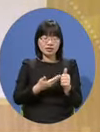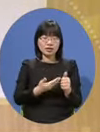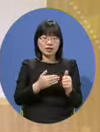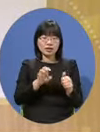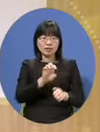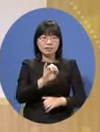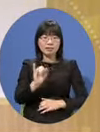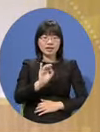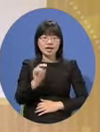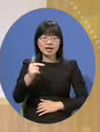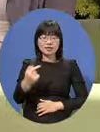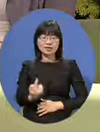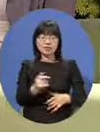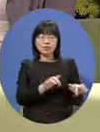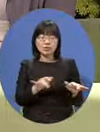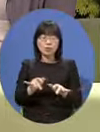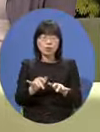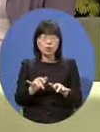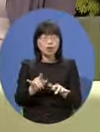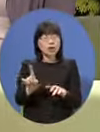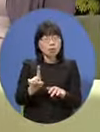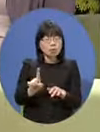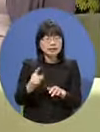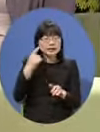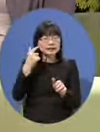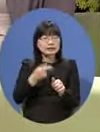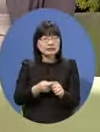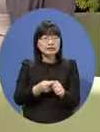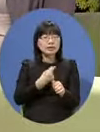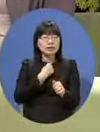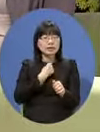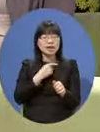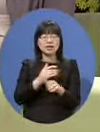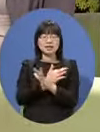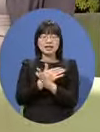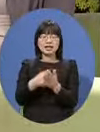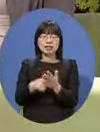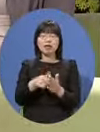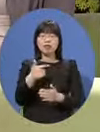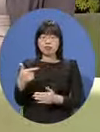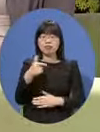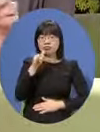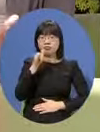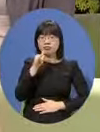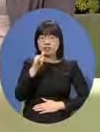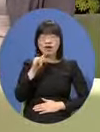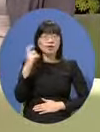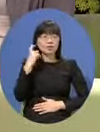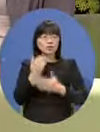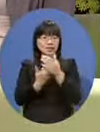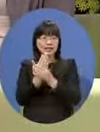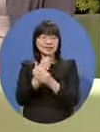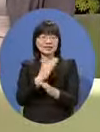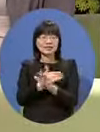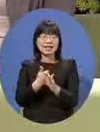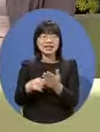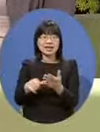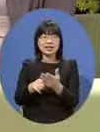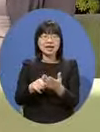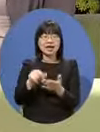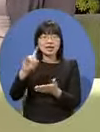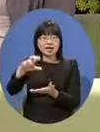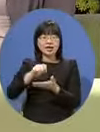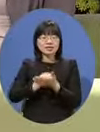피아노라는 그런 악기를 인식시켜주고 싶으면 사실 장난감이 되게 많습니다. 그런 네. 소리가 나는 장난감. 네, 네. 그런